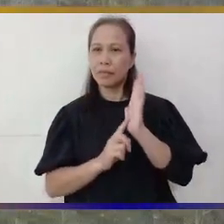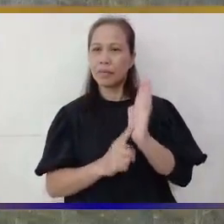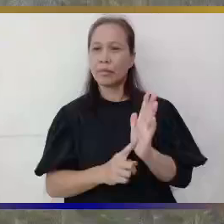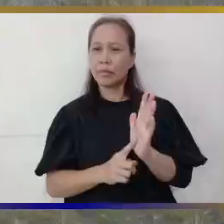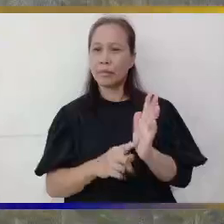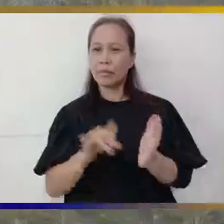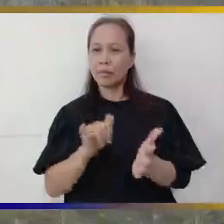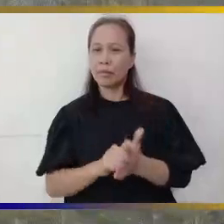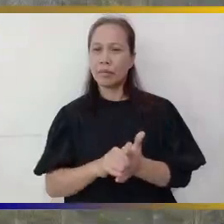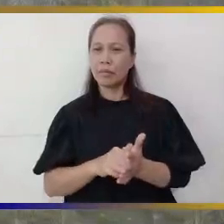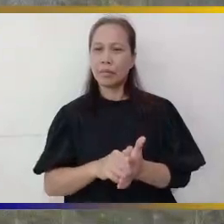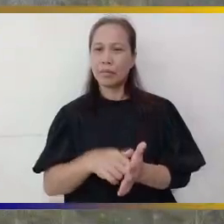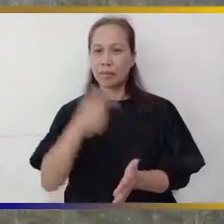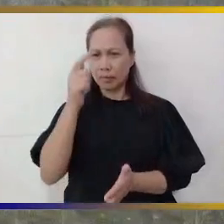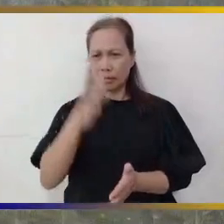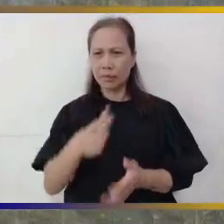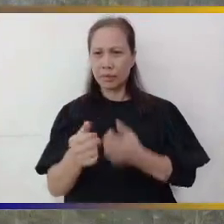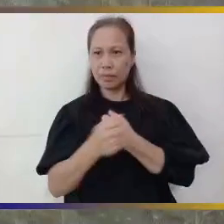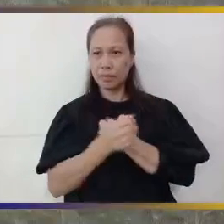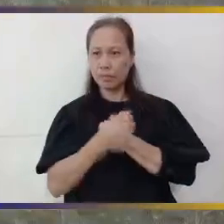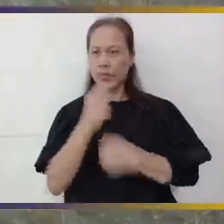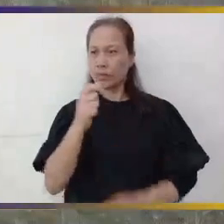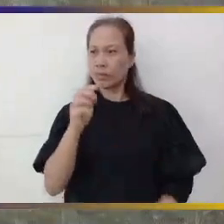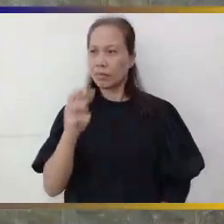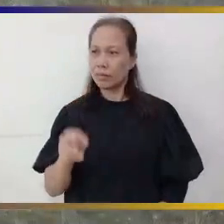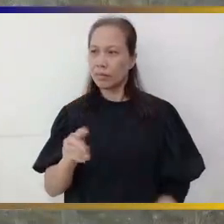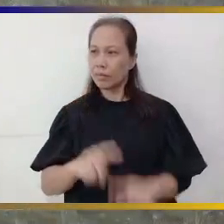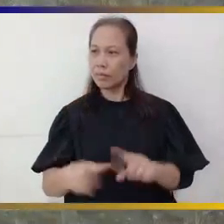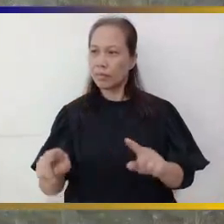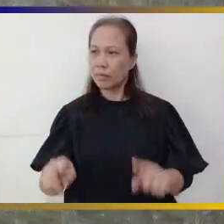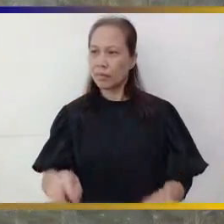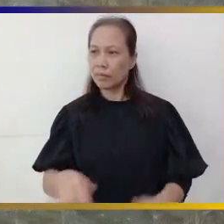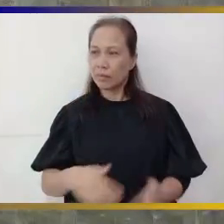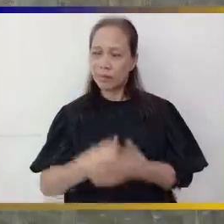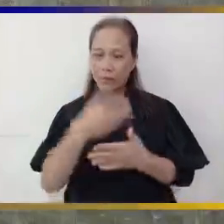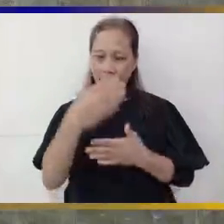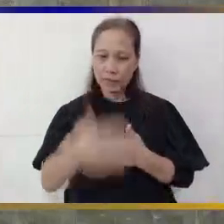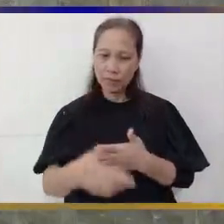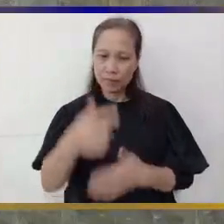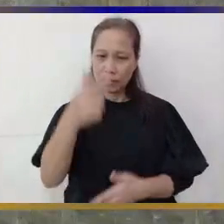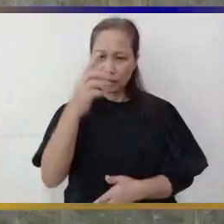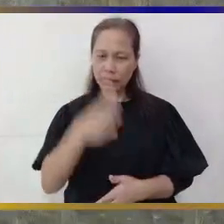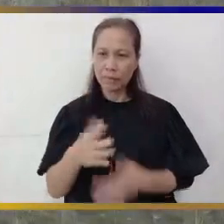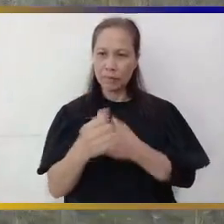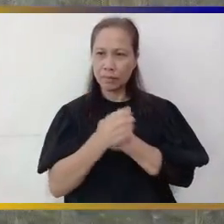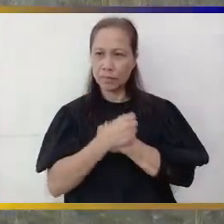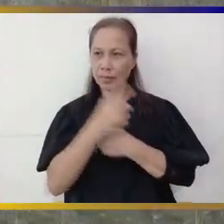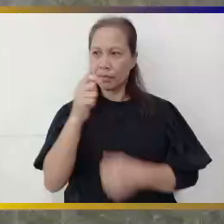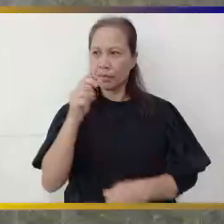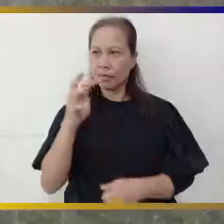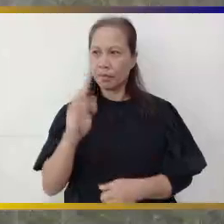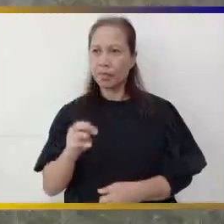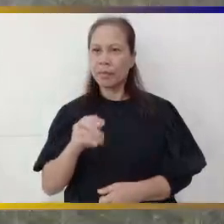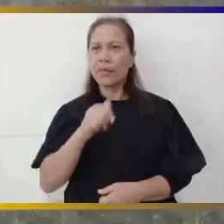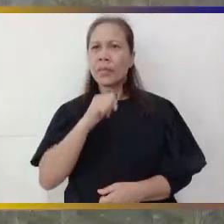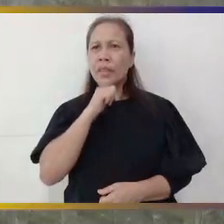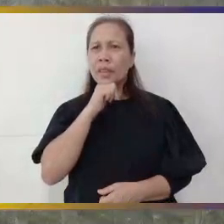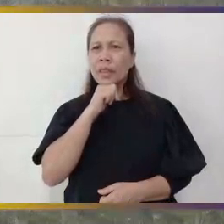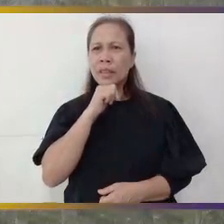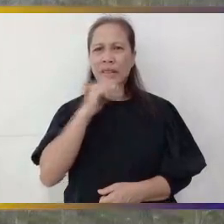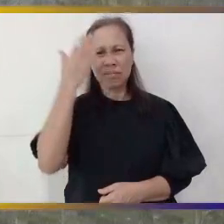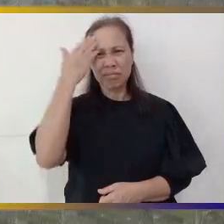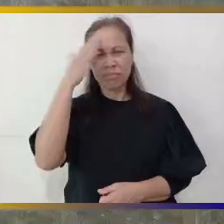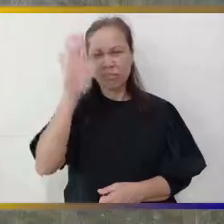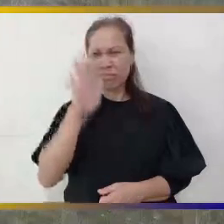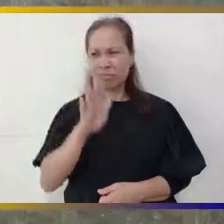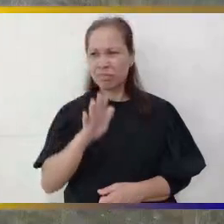na mahal sila ng Diyos and yet Pagkatapos na mahalin sila ng panginoon hindi nila ma-identify ngayon